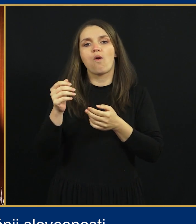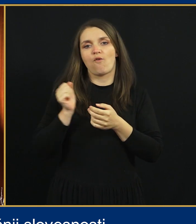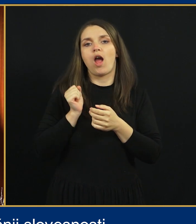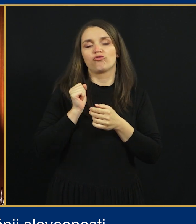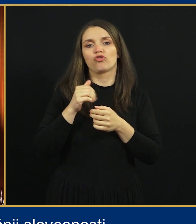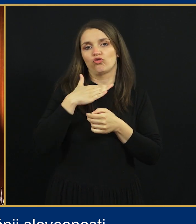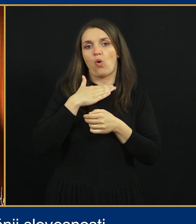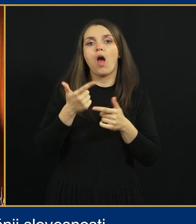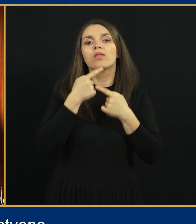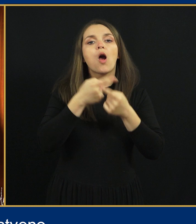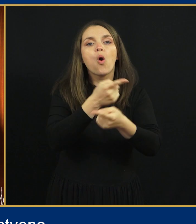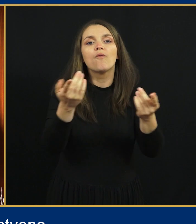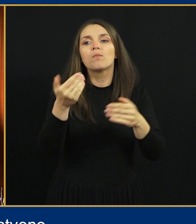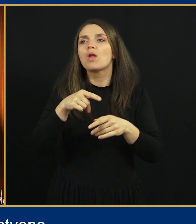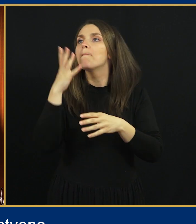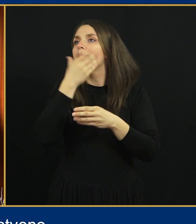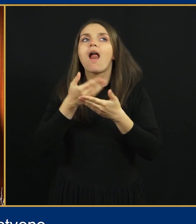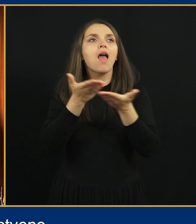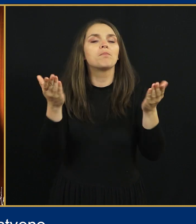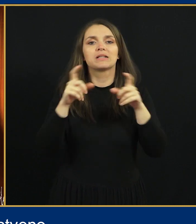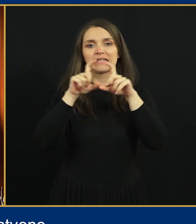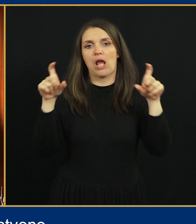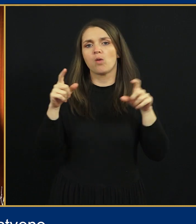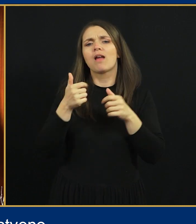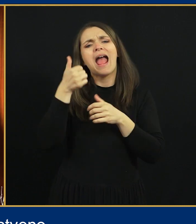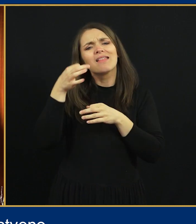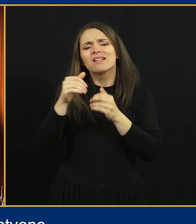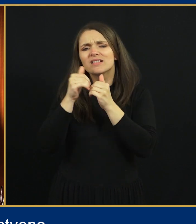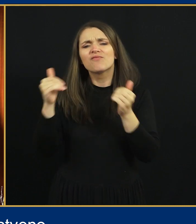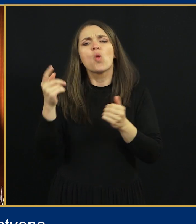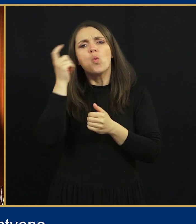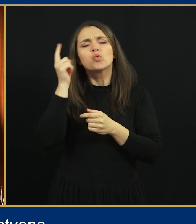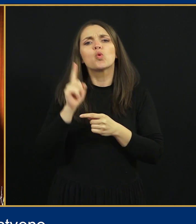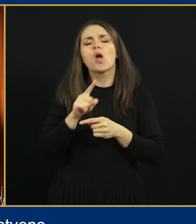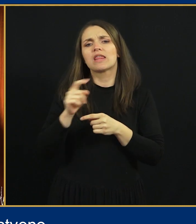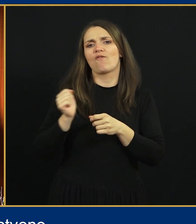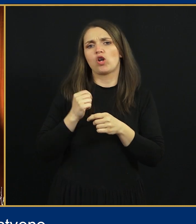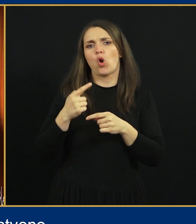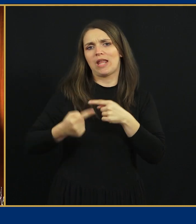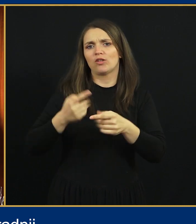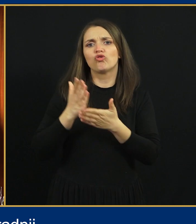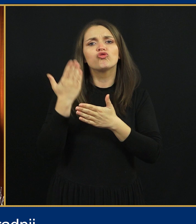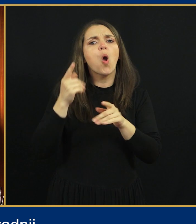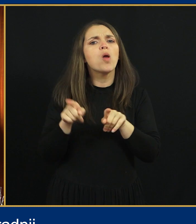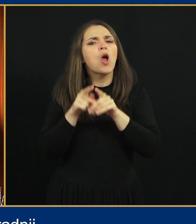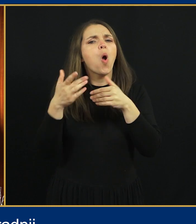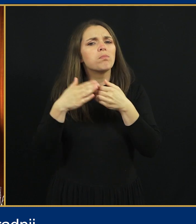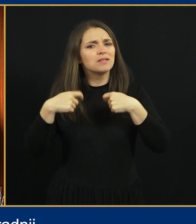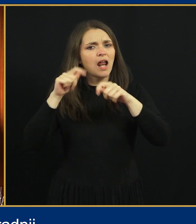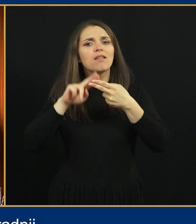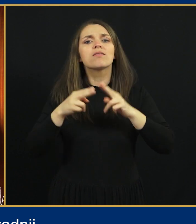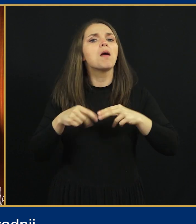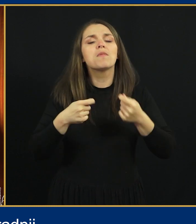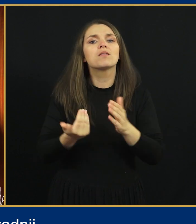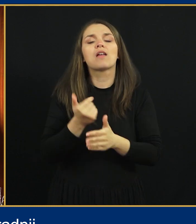vojaških šol nagovorim v tej prelepi stavbi z edinstveno kulturno in vojaško dediščino, ki je bila že takoj ob